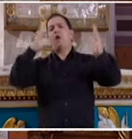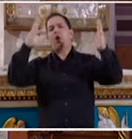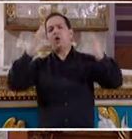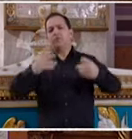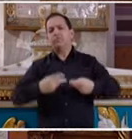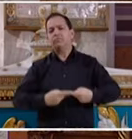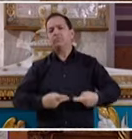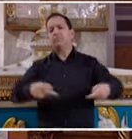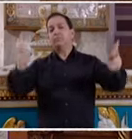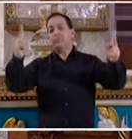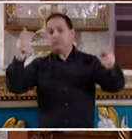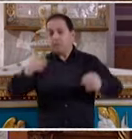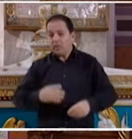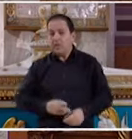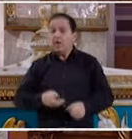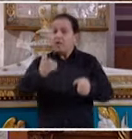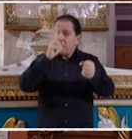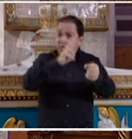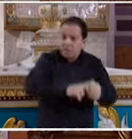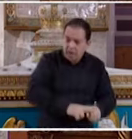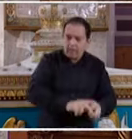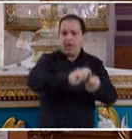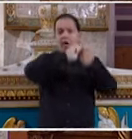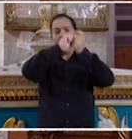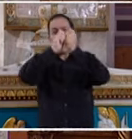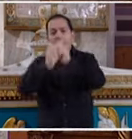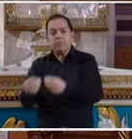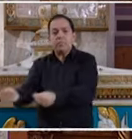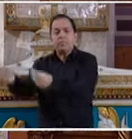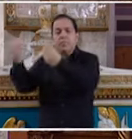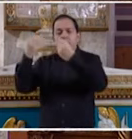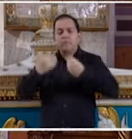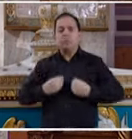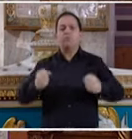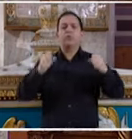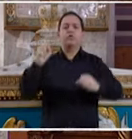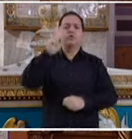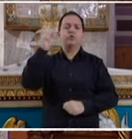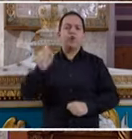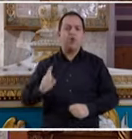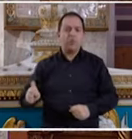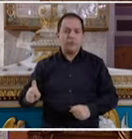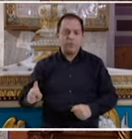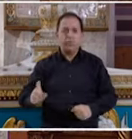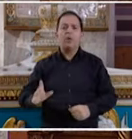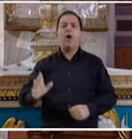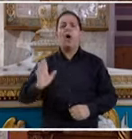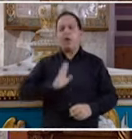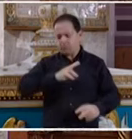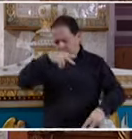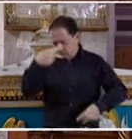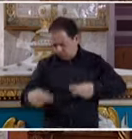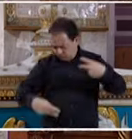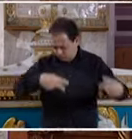θάνατον η ζωή, η Ανάσταση δια τους